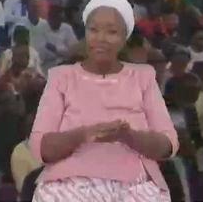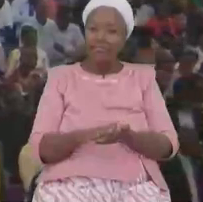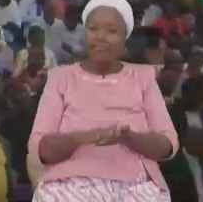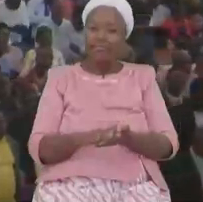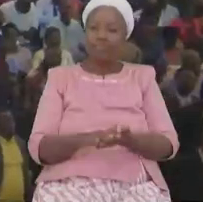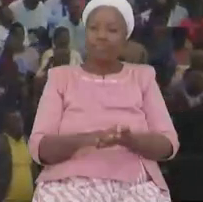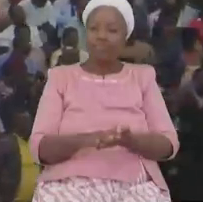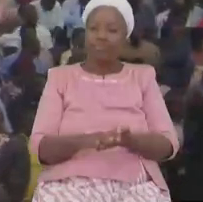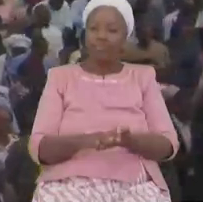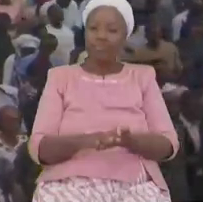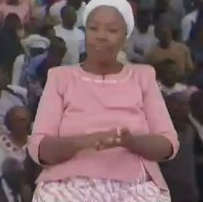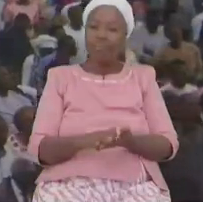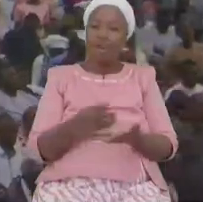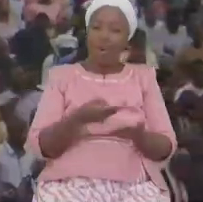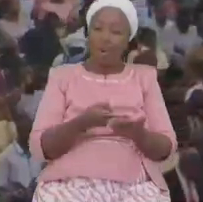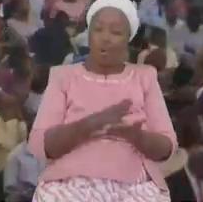Saint.